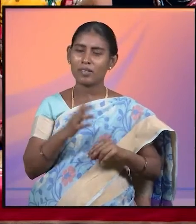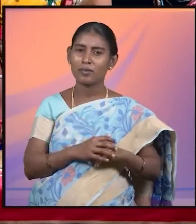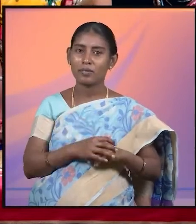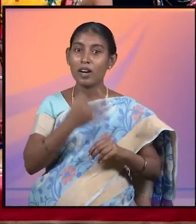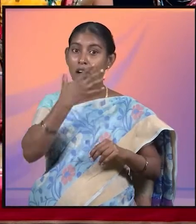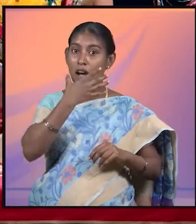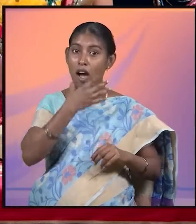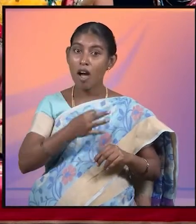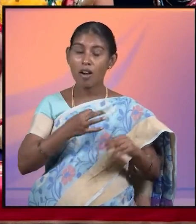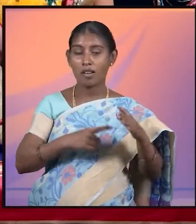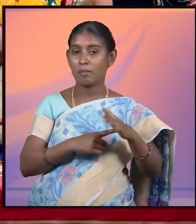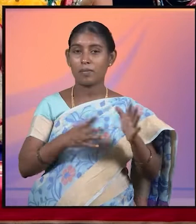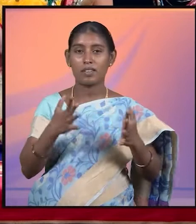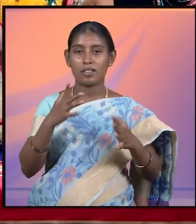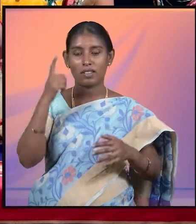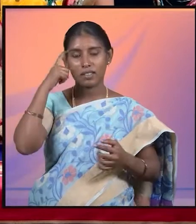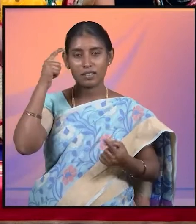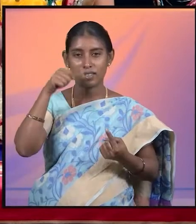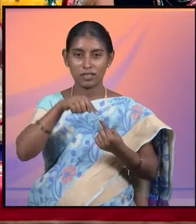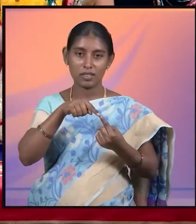அழகு முக்கியம் இல்லன்னு நினைச்சிட்டாங்க.